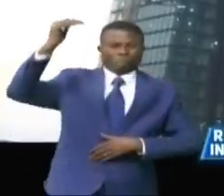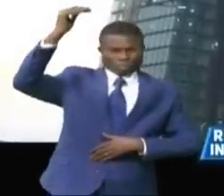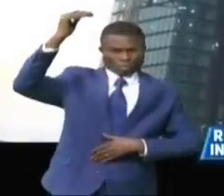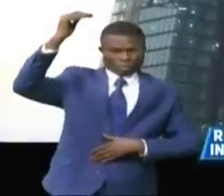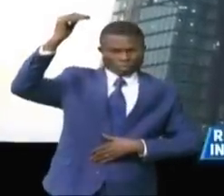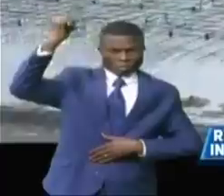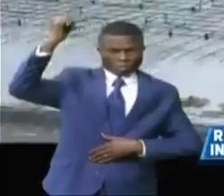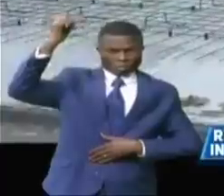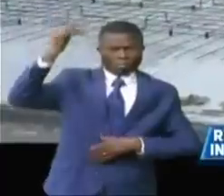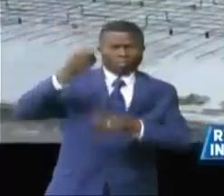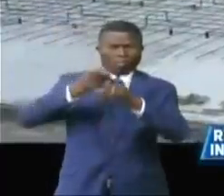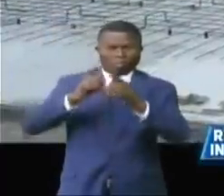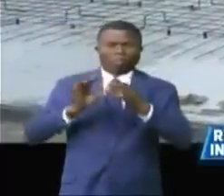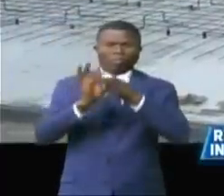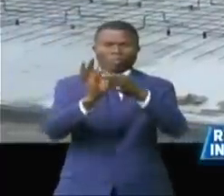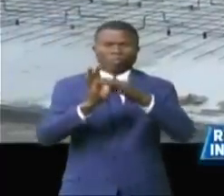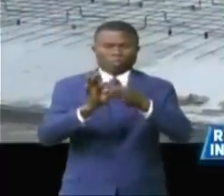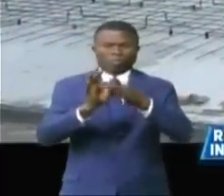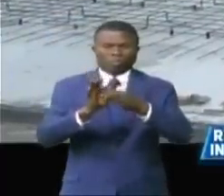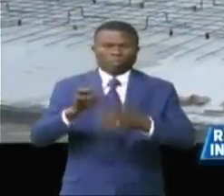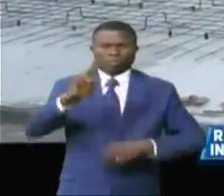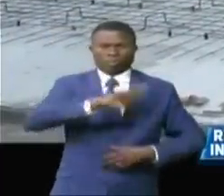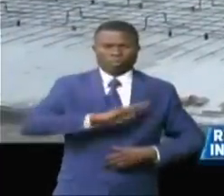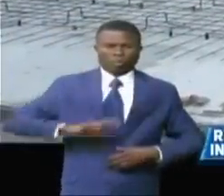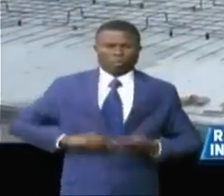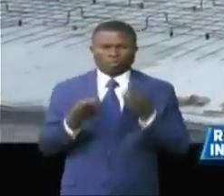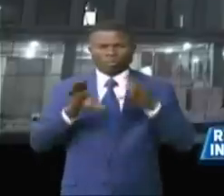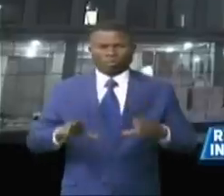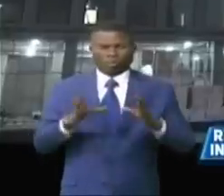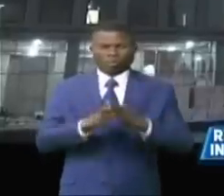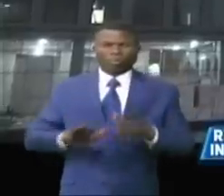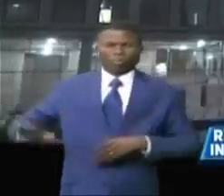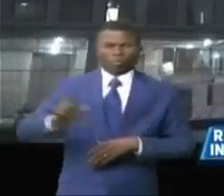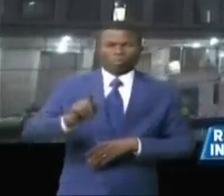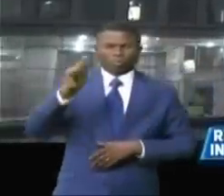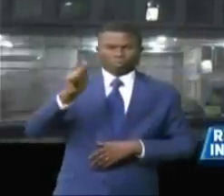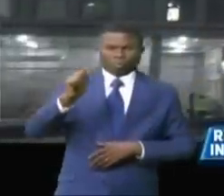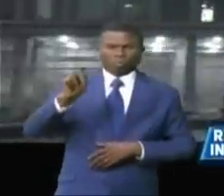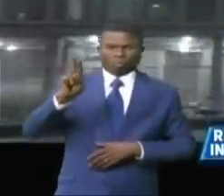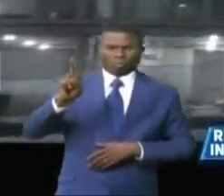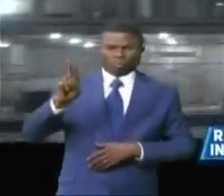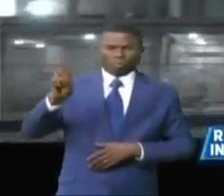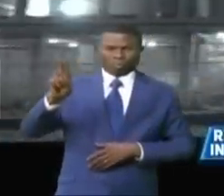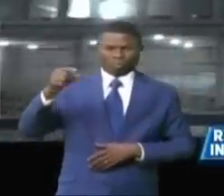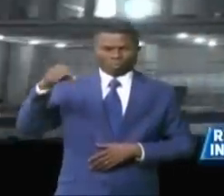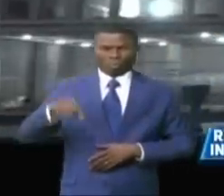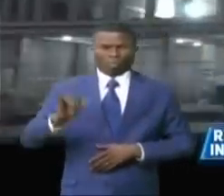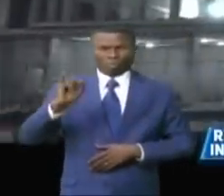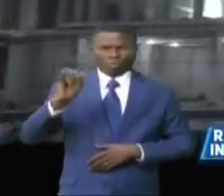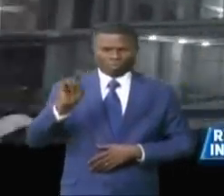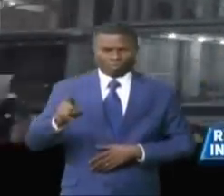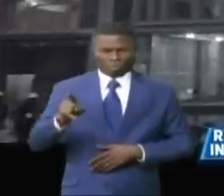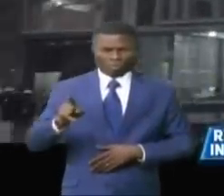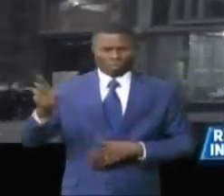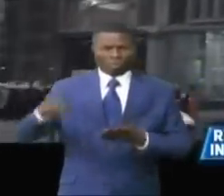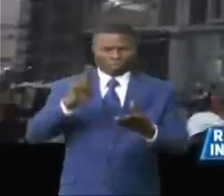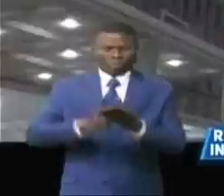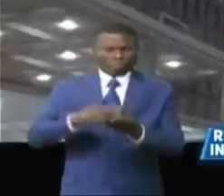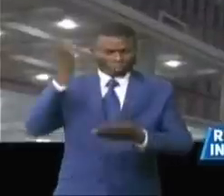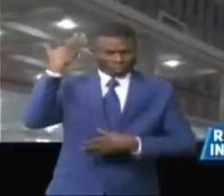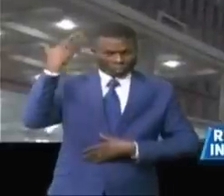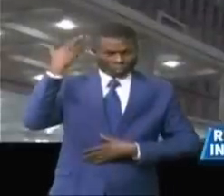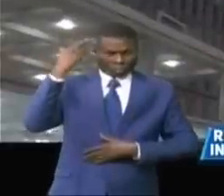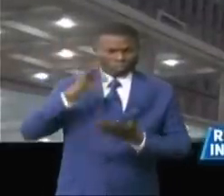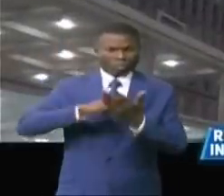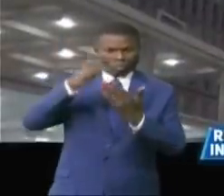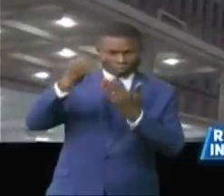est le fruit de la coopération entre la République démocratique du Congo et la Turquie. Après la signature des accords intervenus l'année dernière à Kinshasa, un